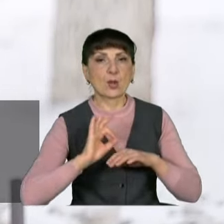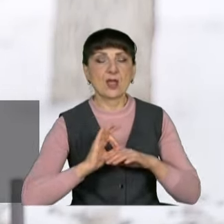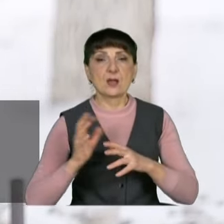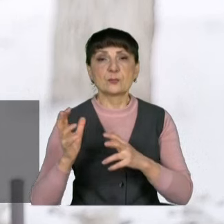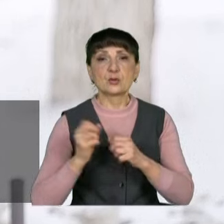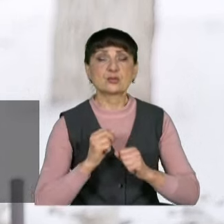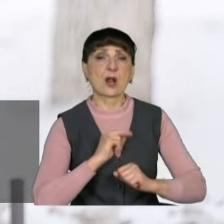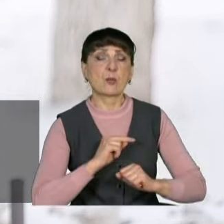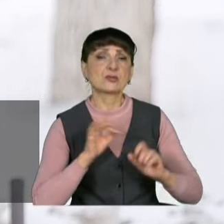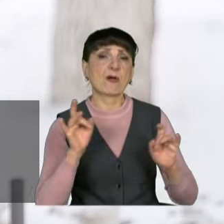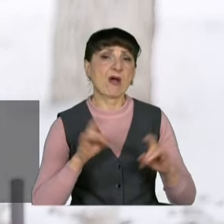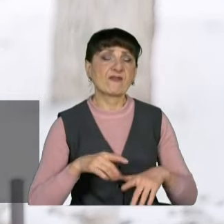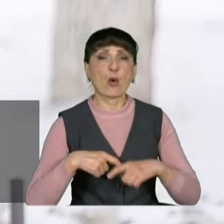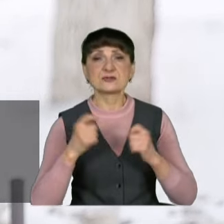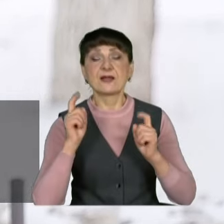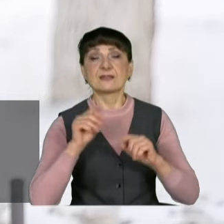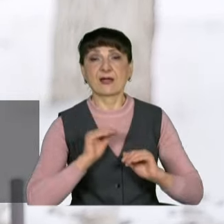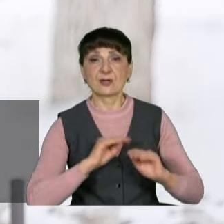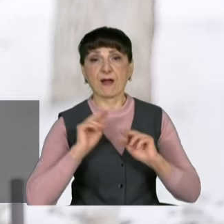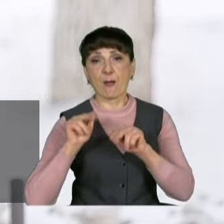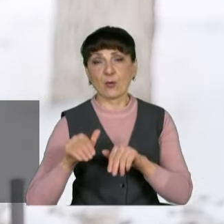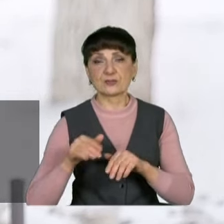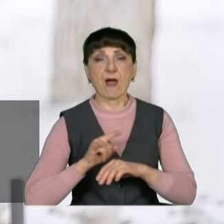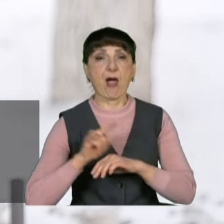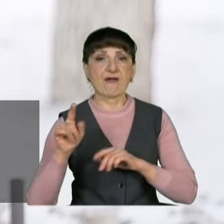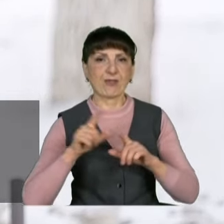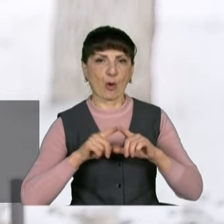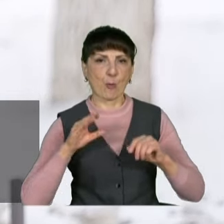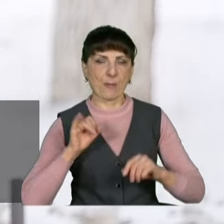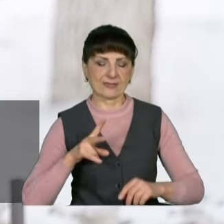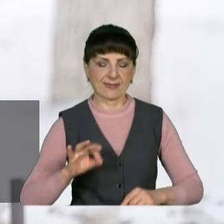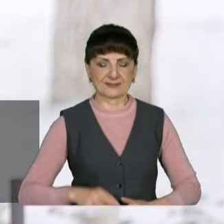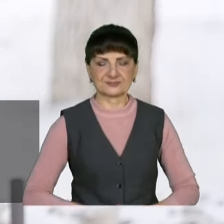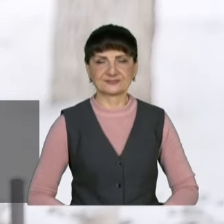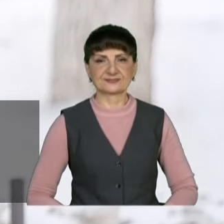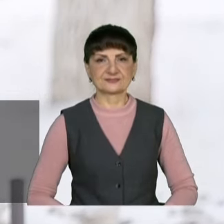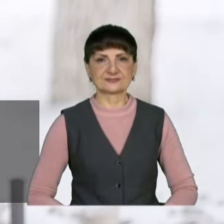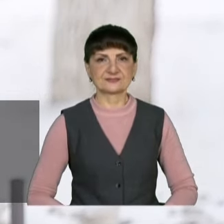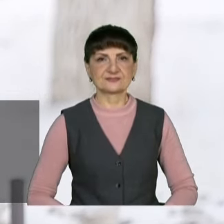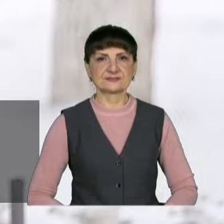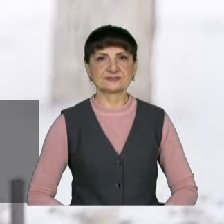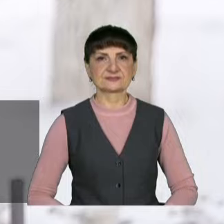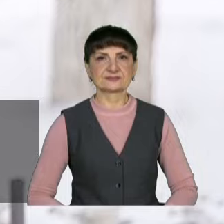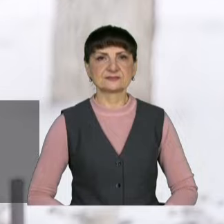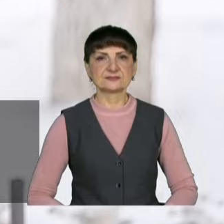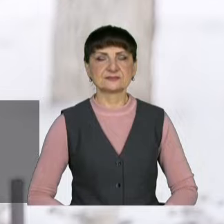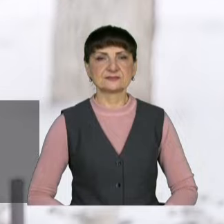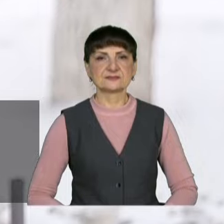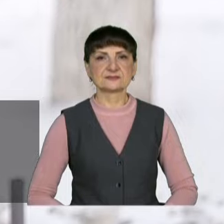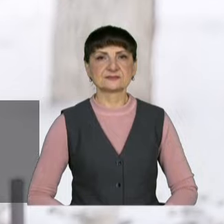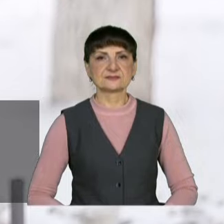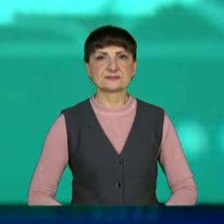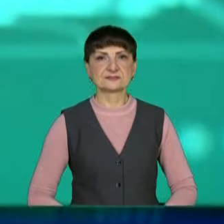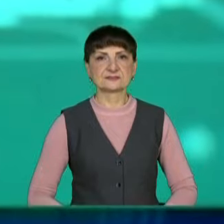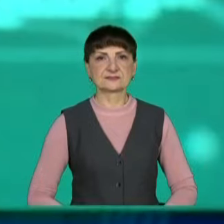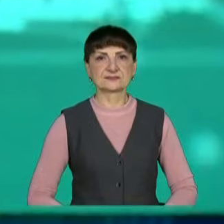кафе, гостиницы и даже трудоустраивают в авиакомпании. Лейла Уэсова, Жомарт Кудайбергенов, телеканал «Алматы», Актюбе.